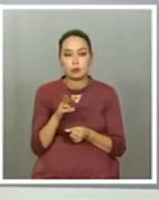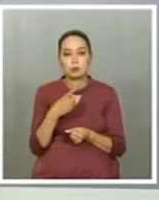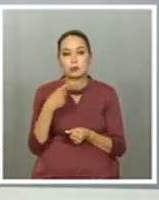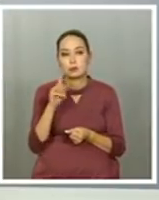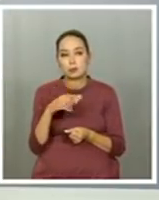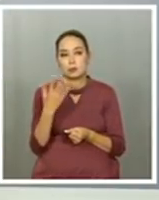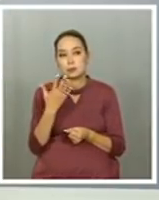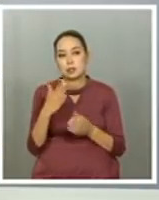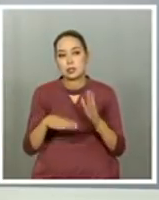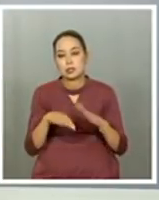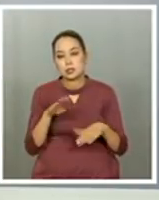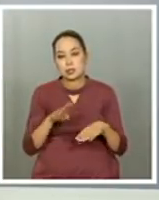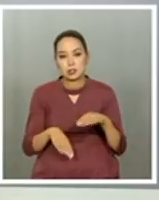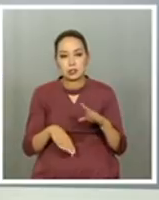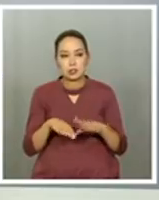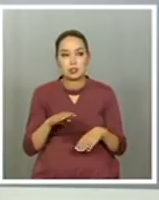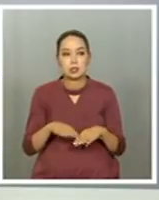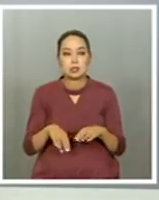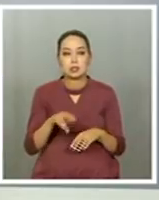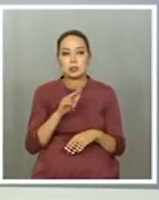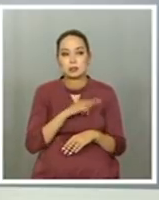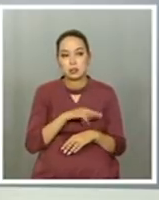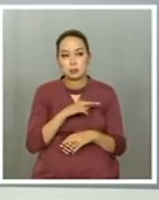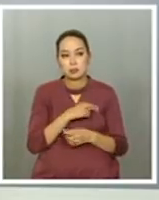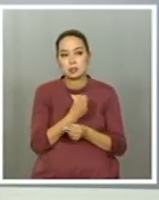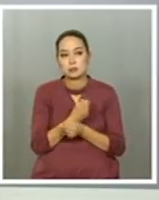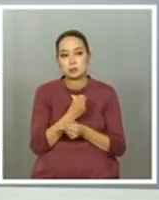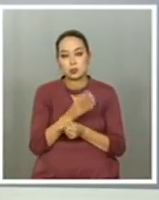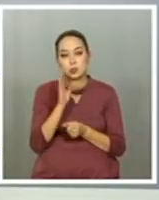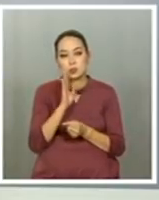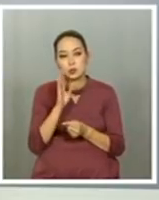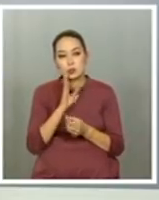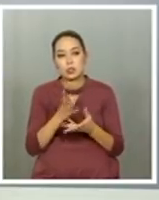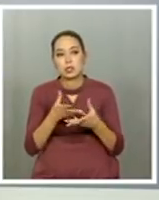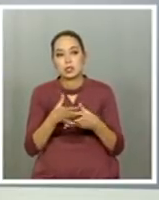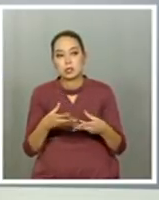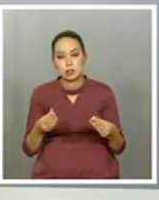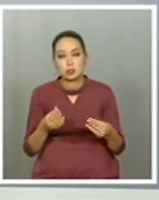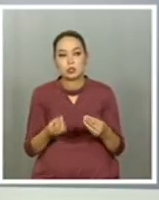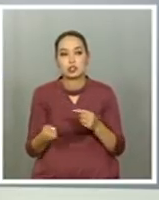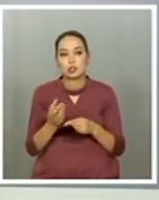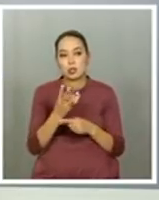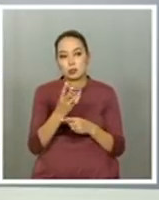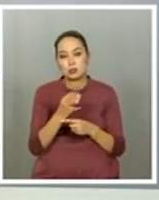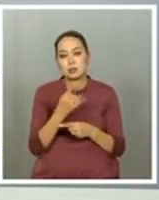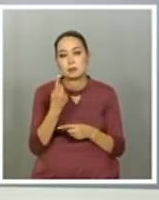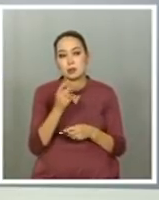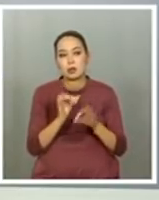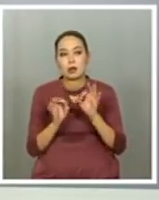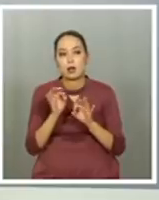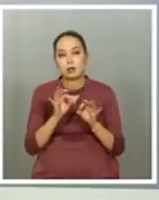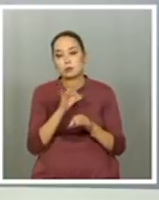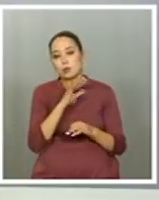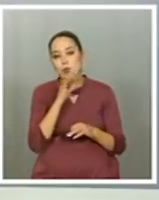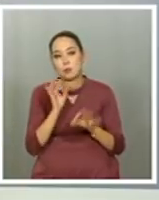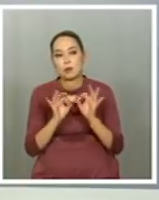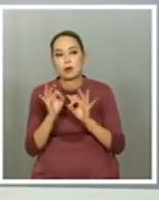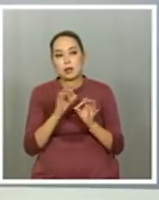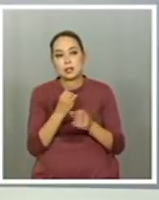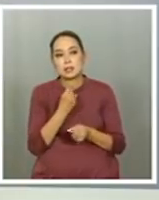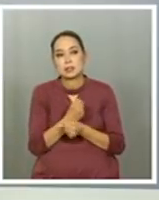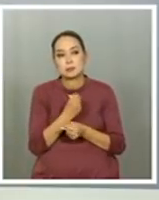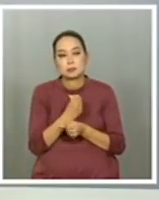5-ші зертханалық тәжірибе, спирттердің суда еруі, жануы және бір атымды және көп атымды